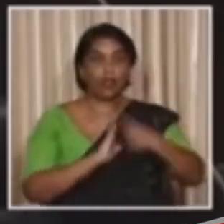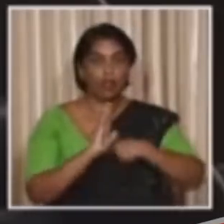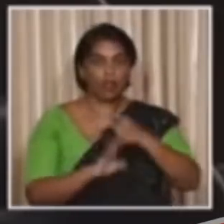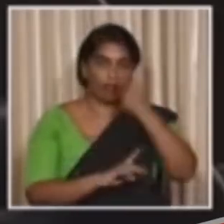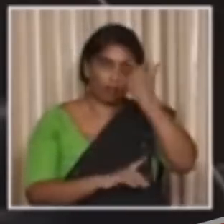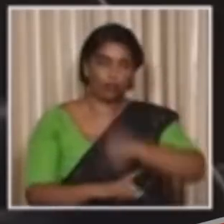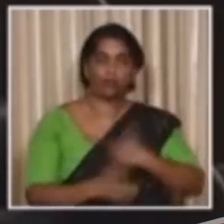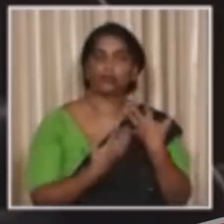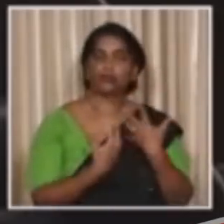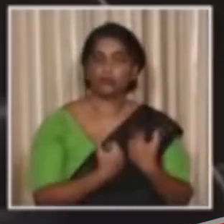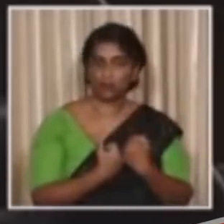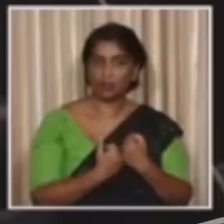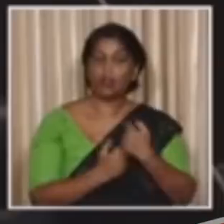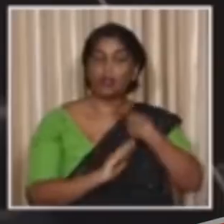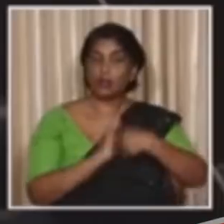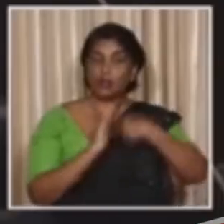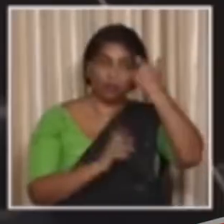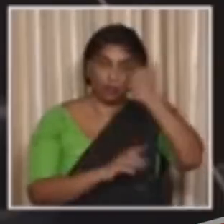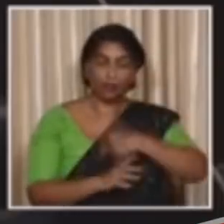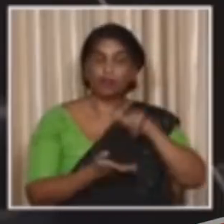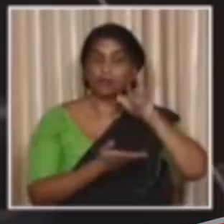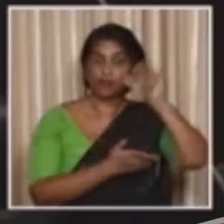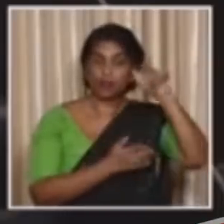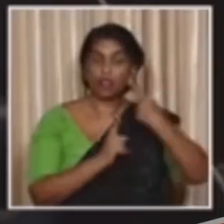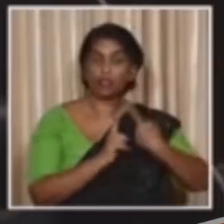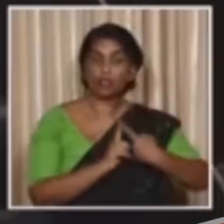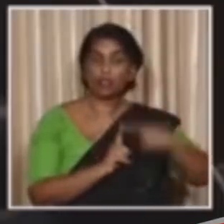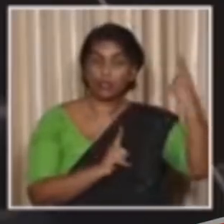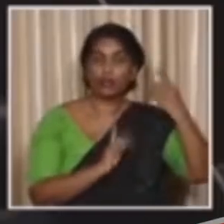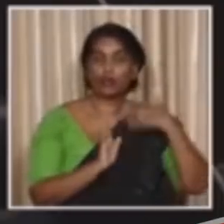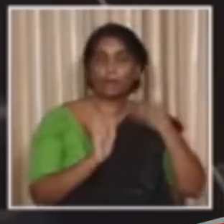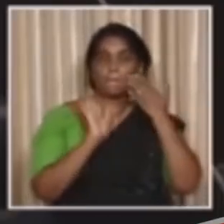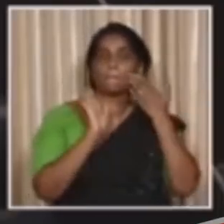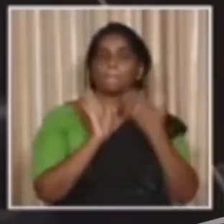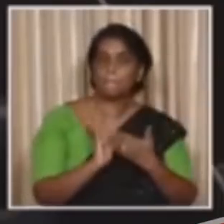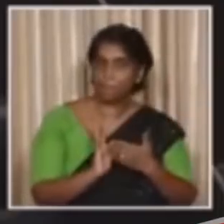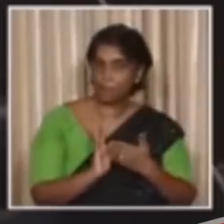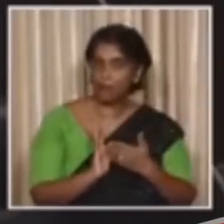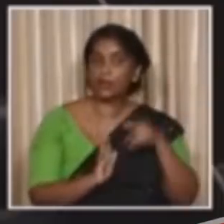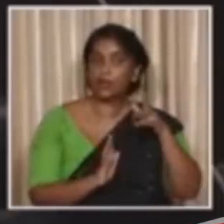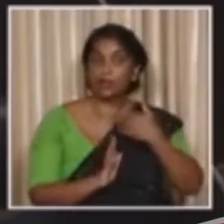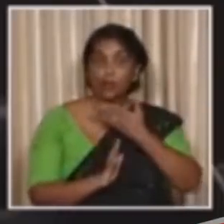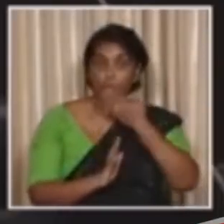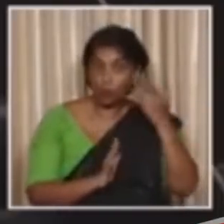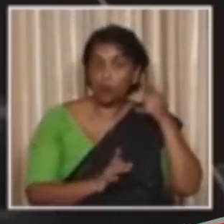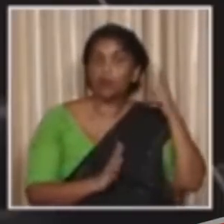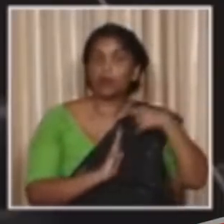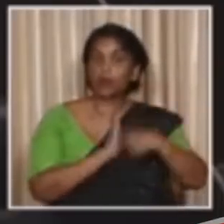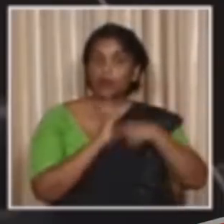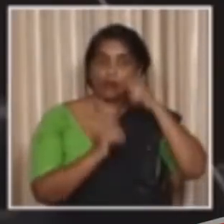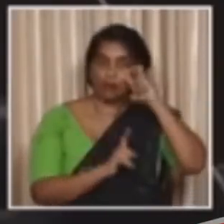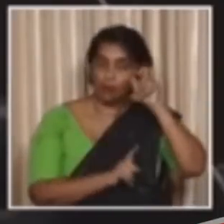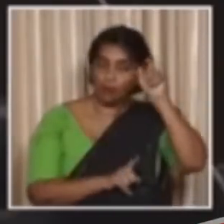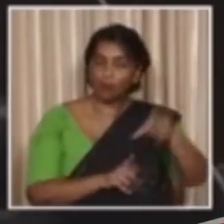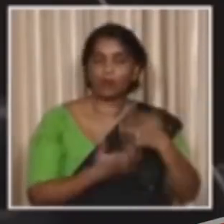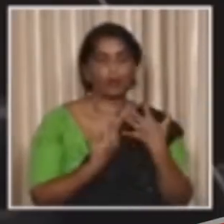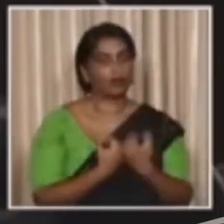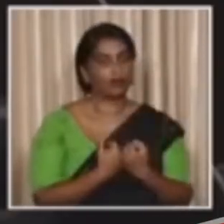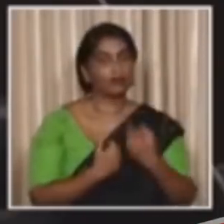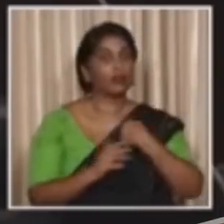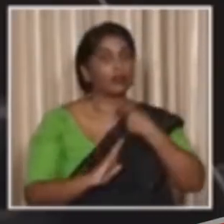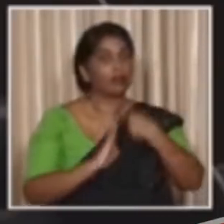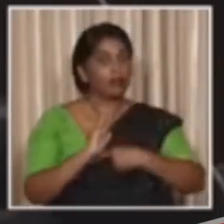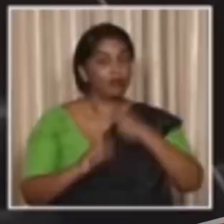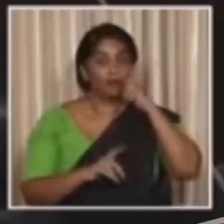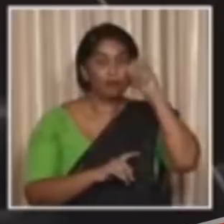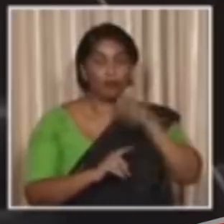බාරගත්තා. ඒ ලාංකිකයේ ගුවන් සේවයේ දියුණු කරලා පෙන්නුවා. ඒ පුරුවන්ින්ද තමයි ඒ ලාංකිකයෙක් බාරගත්තේ. අපේ රටේ